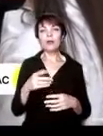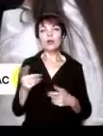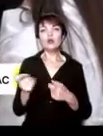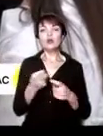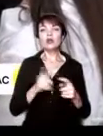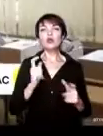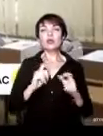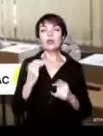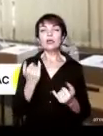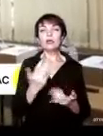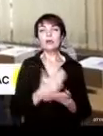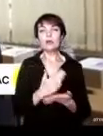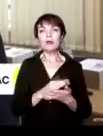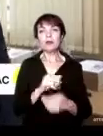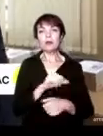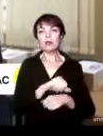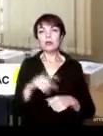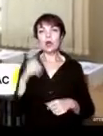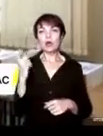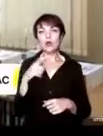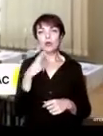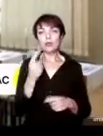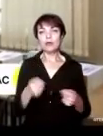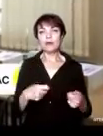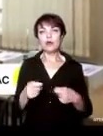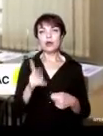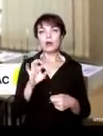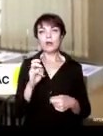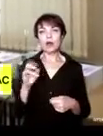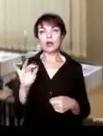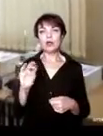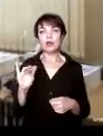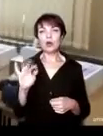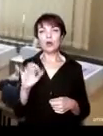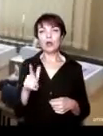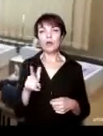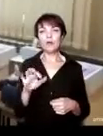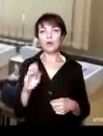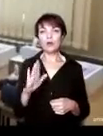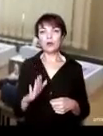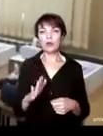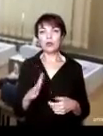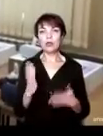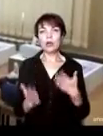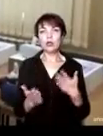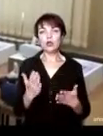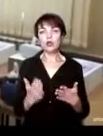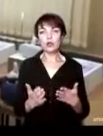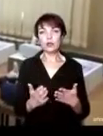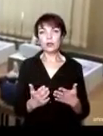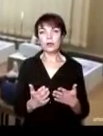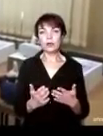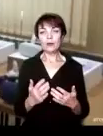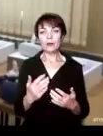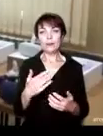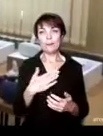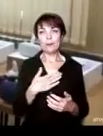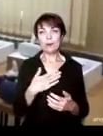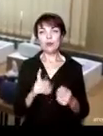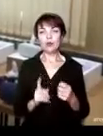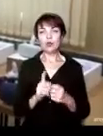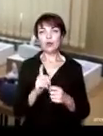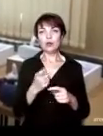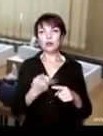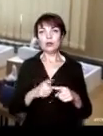нині перебувають за межами Харкова, говорить завідувач кафедри анатомії Олег Вовк. Якщо ми почнемо це робити,